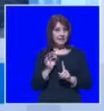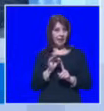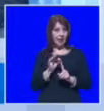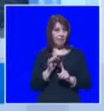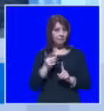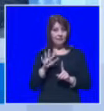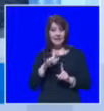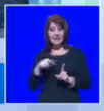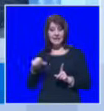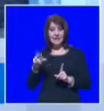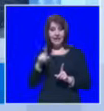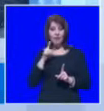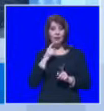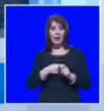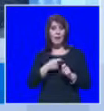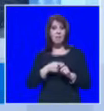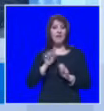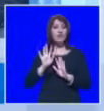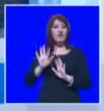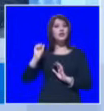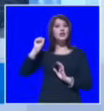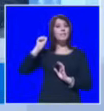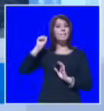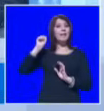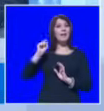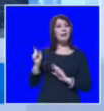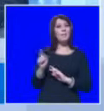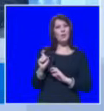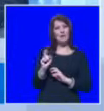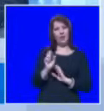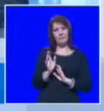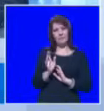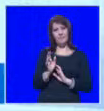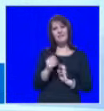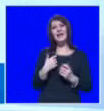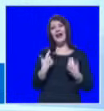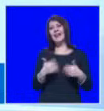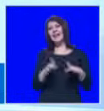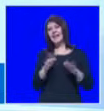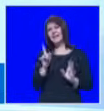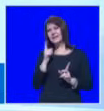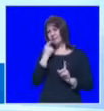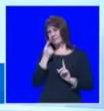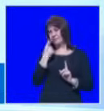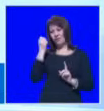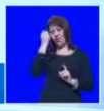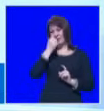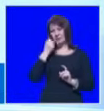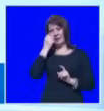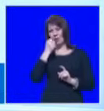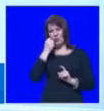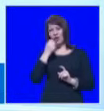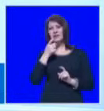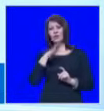отслаби вашата партия или поне част от нея? Не ми се иска да спекулирам, но има достатъчно тези в пространството,